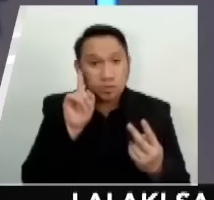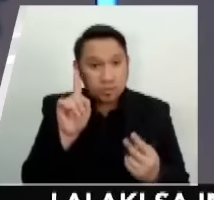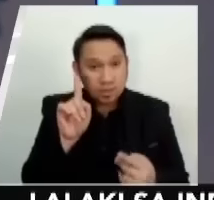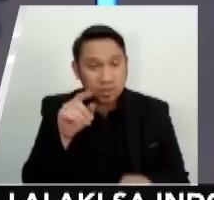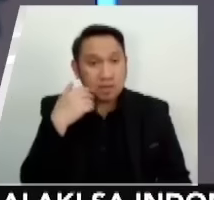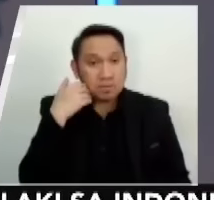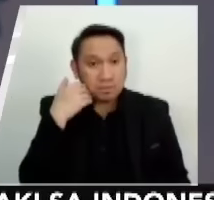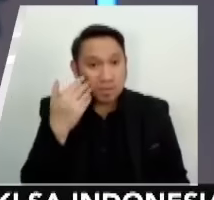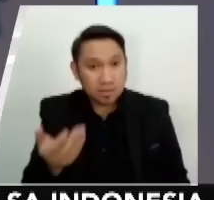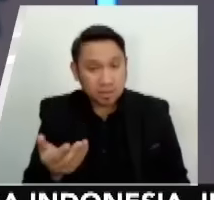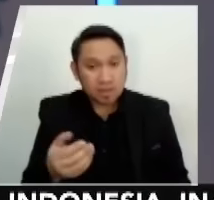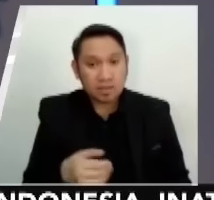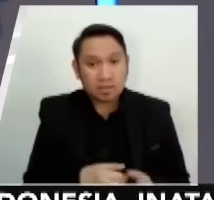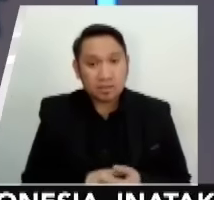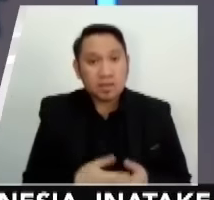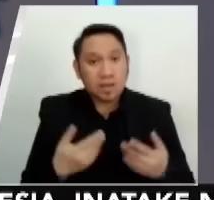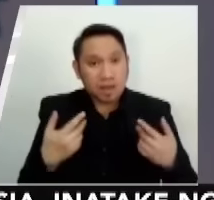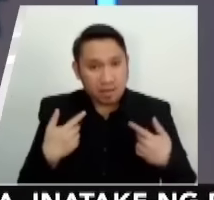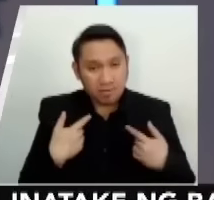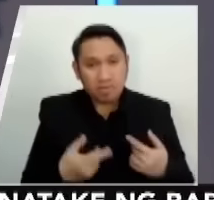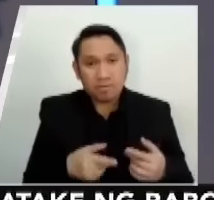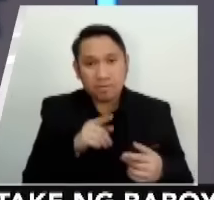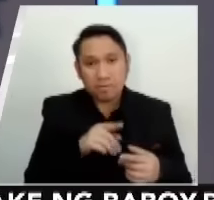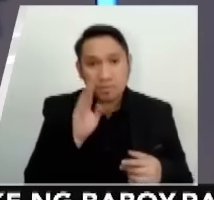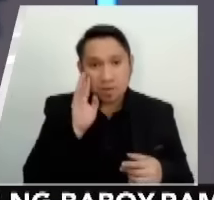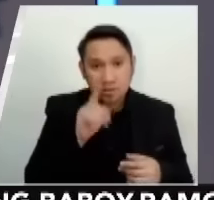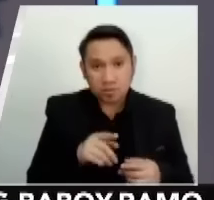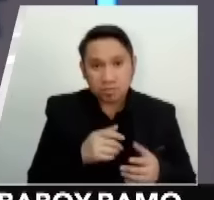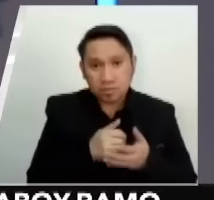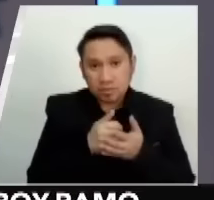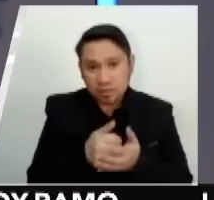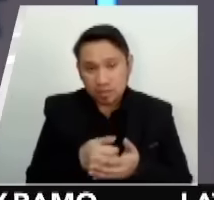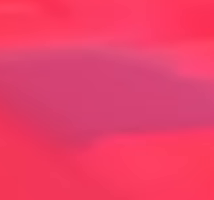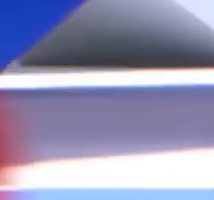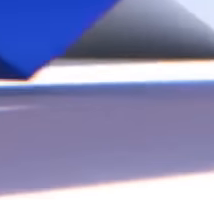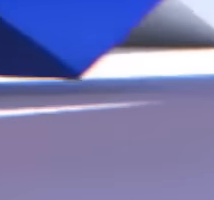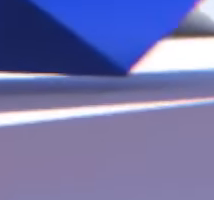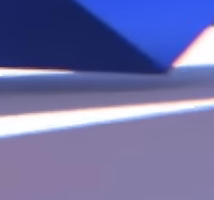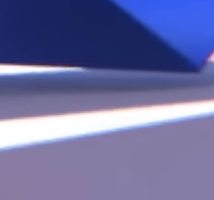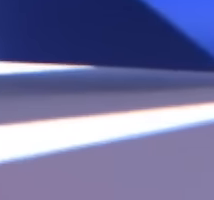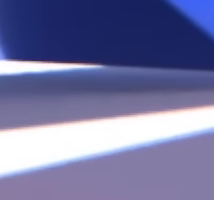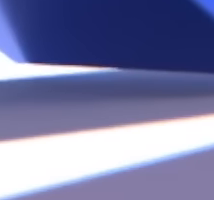ng kaalitan at kapatid nito. Nakatutok si Mav Gonzalez.